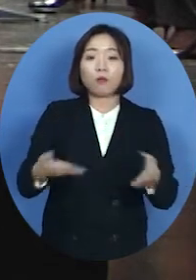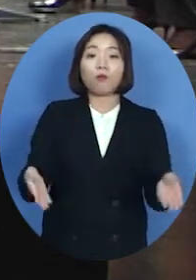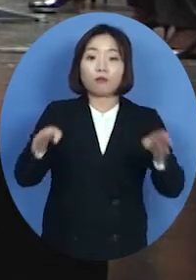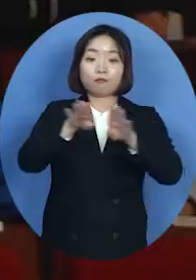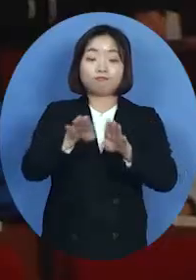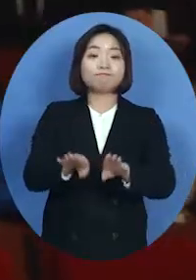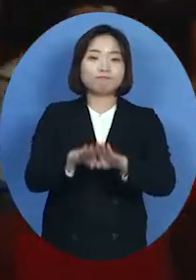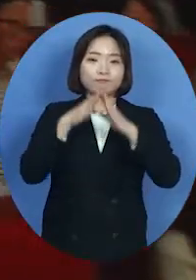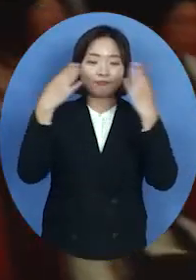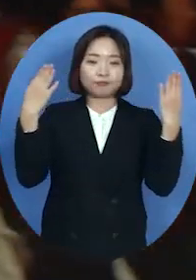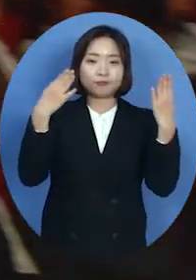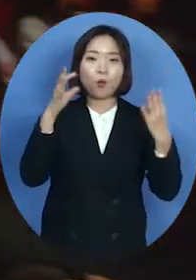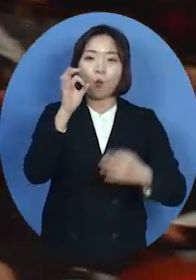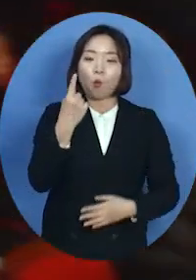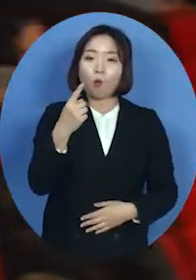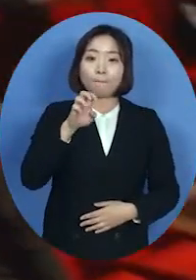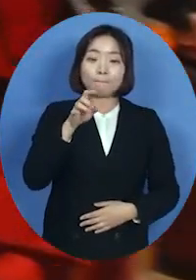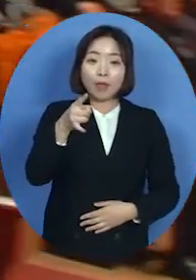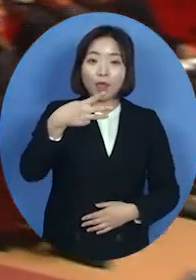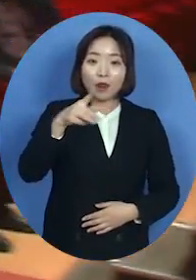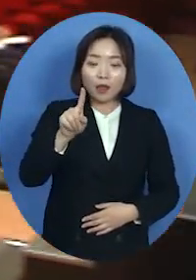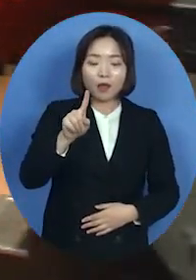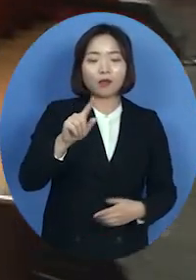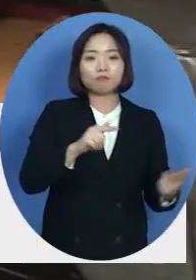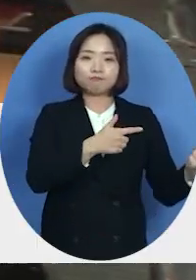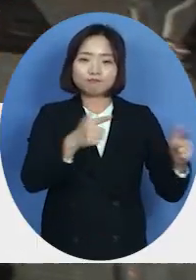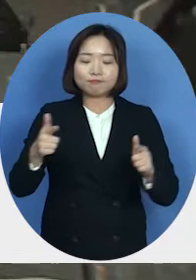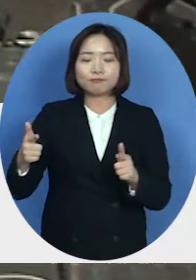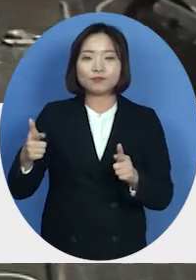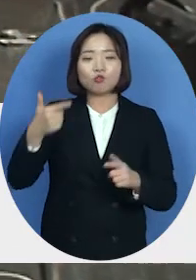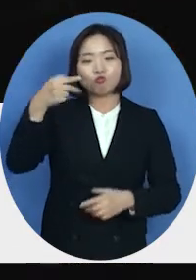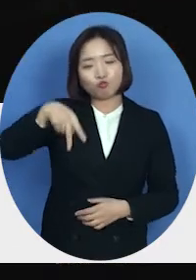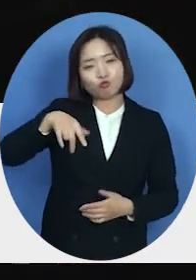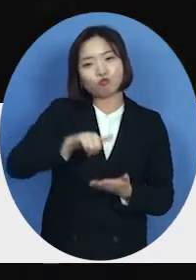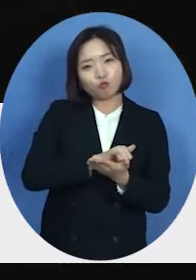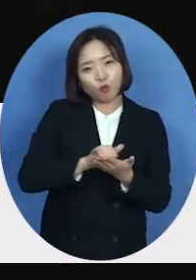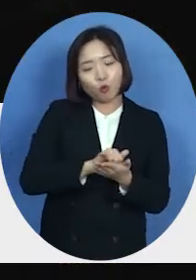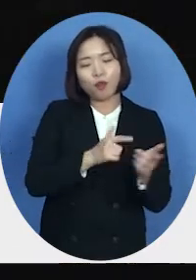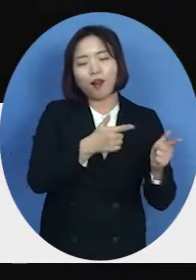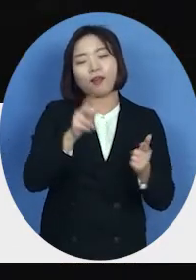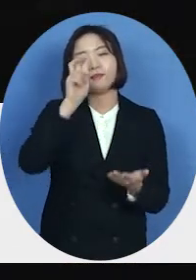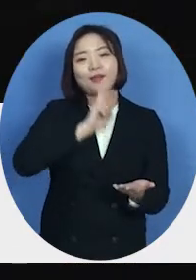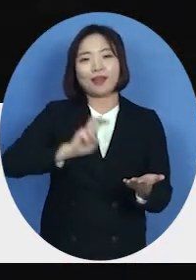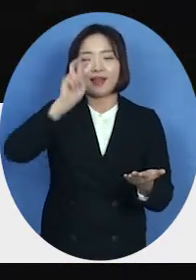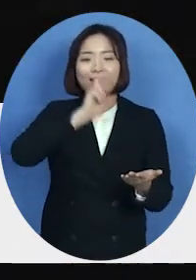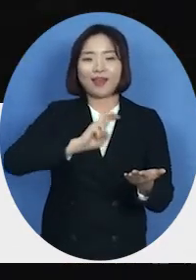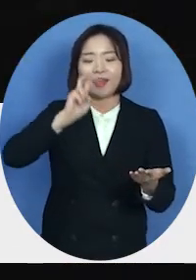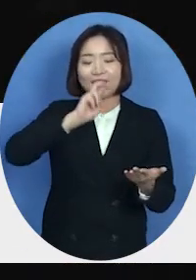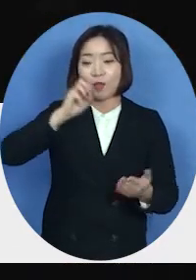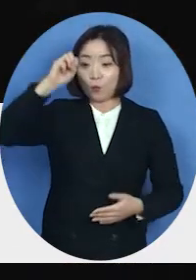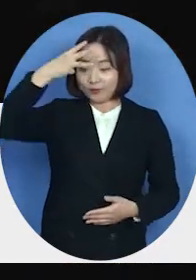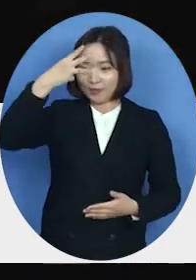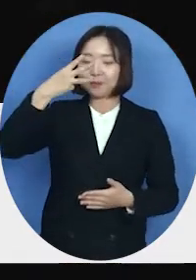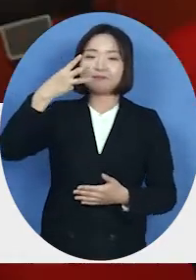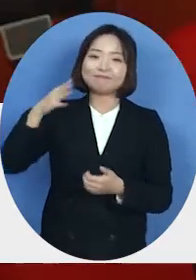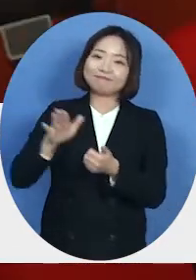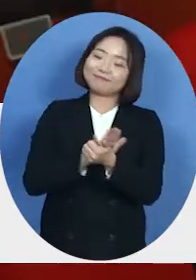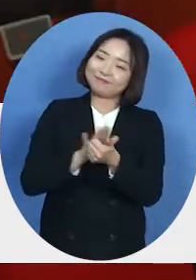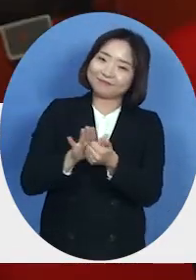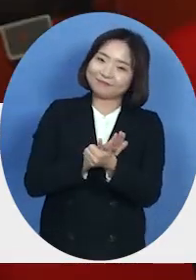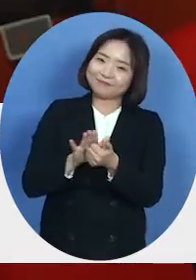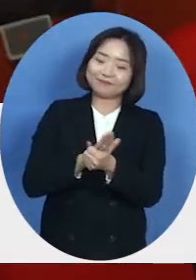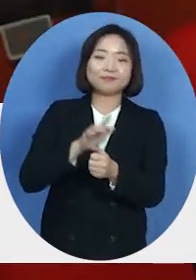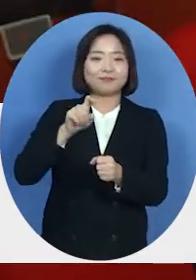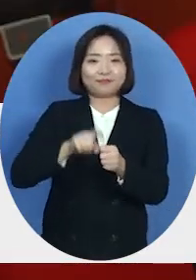이번 음악회는 오페라 아이다 중 개선 행진곡 꽈 u 요 교육 등 다양한 음악을 통해 수험생들에게 힐링의